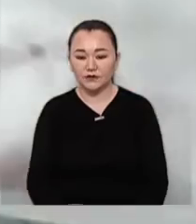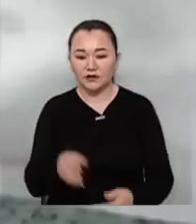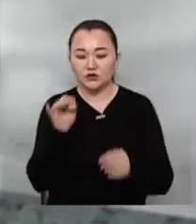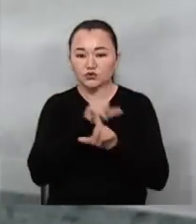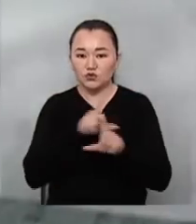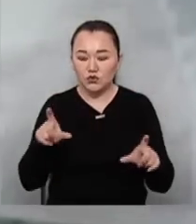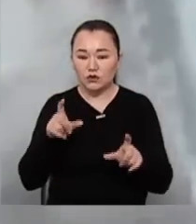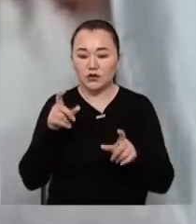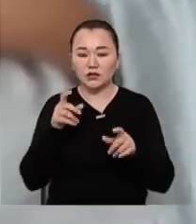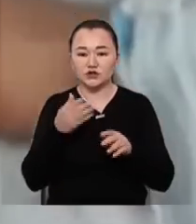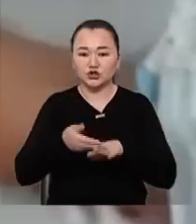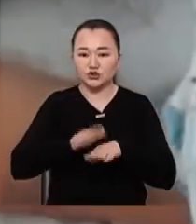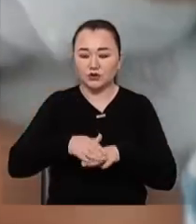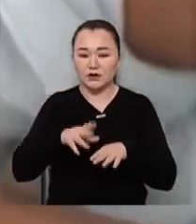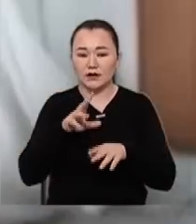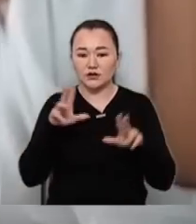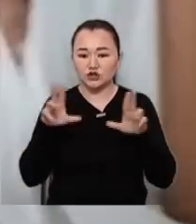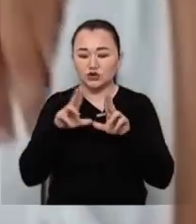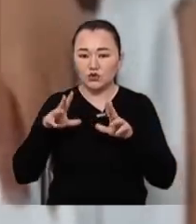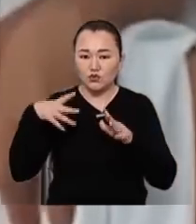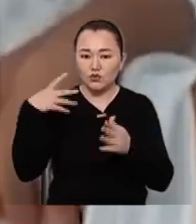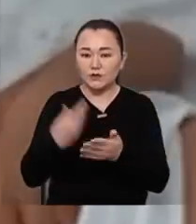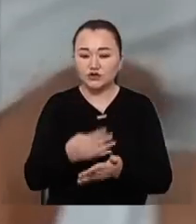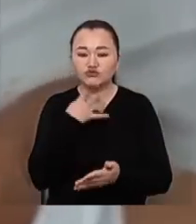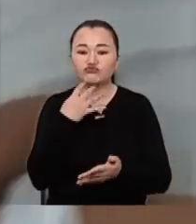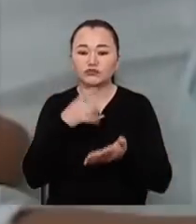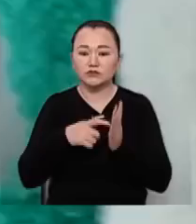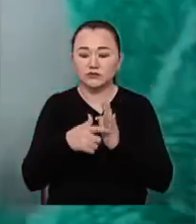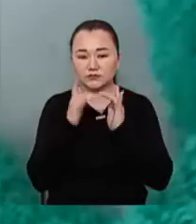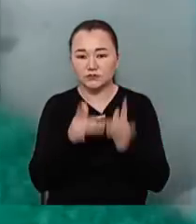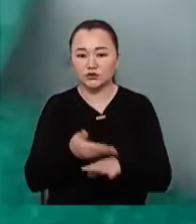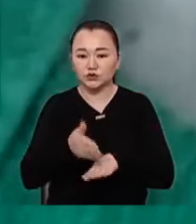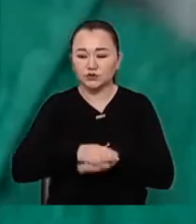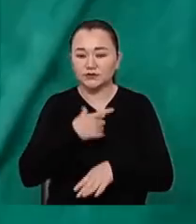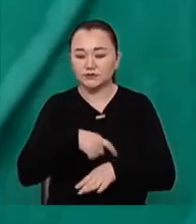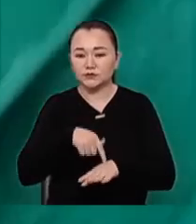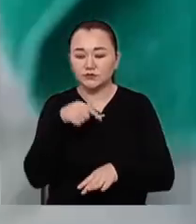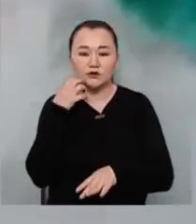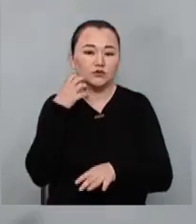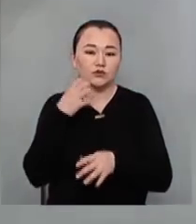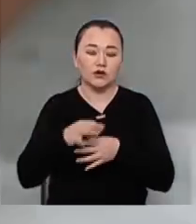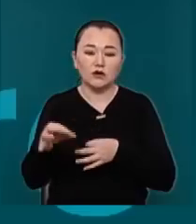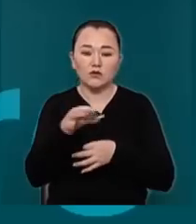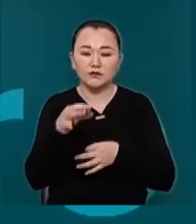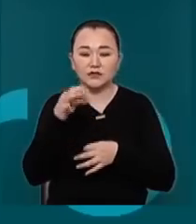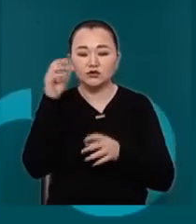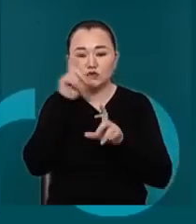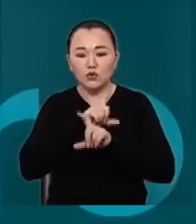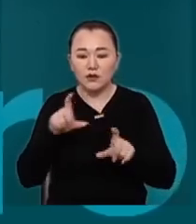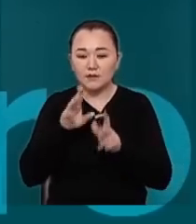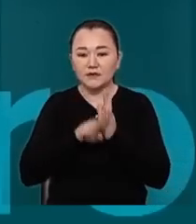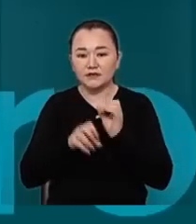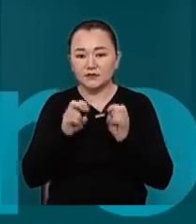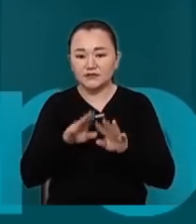Мектепте үстіне ауыр жиһаз құлаған 4-ші сынып оқушысы жансақтау бөлімінде жатыр. Қызылордадағы жеке білім ордасында балалардың қауіпсіздігі